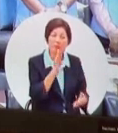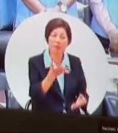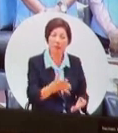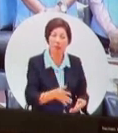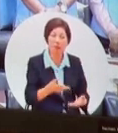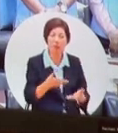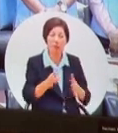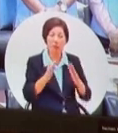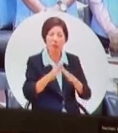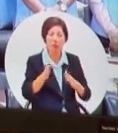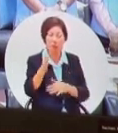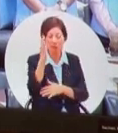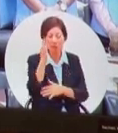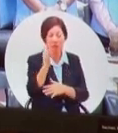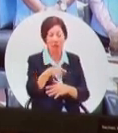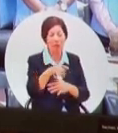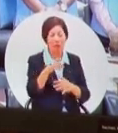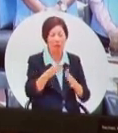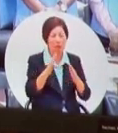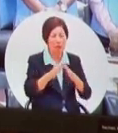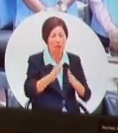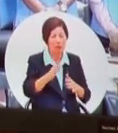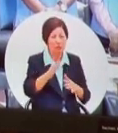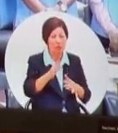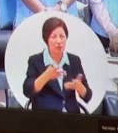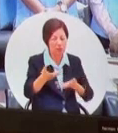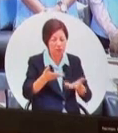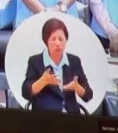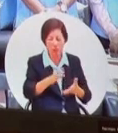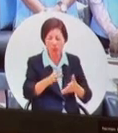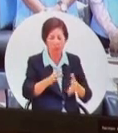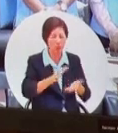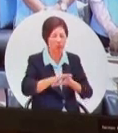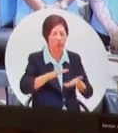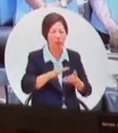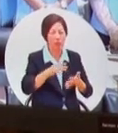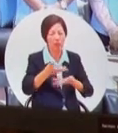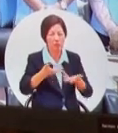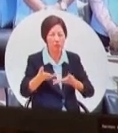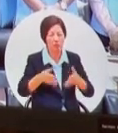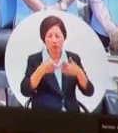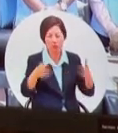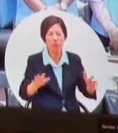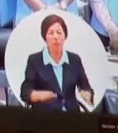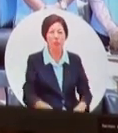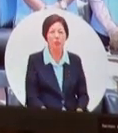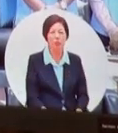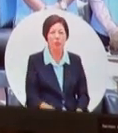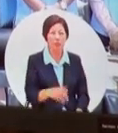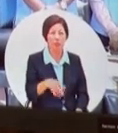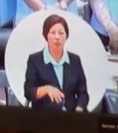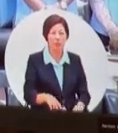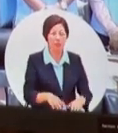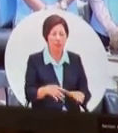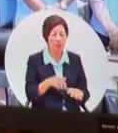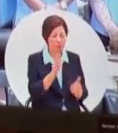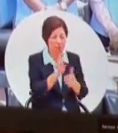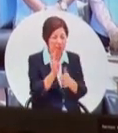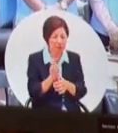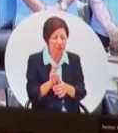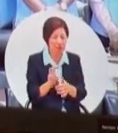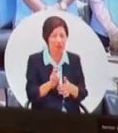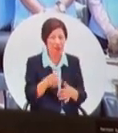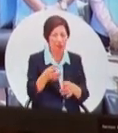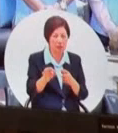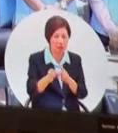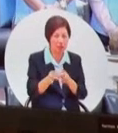一笔烂账。光是针对这些善款，我们查的部分都在市政府里面。但是这些事情如果没